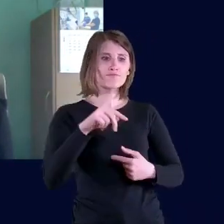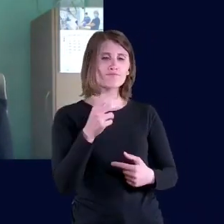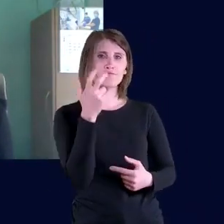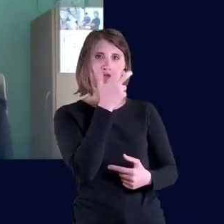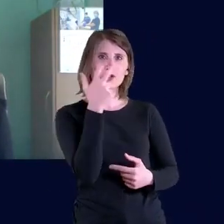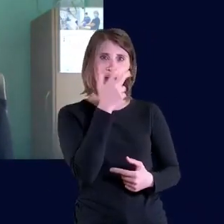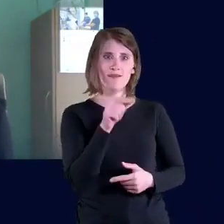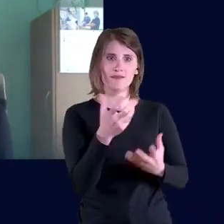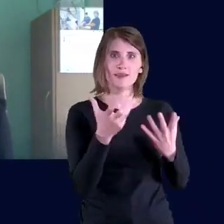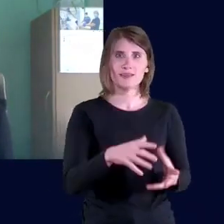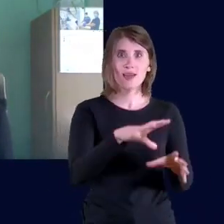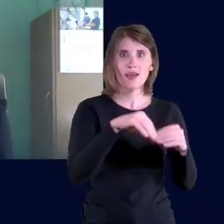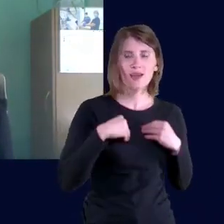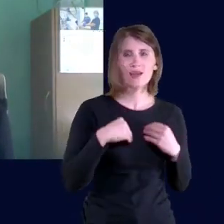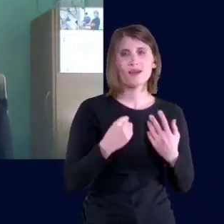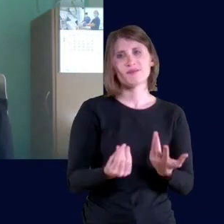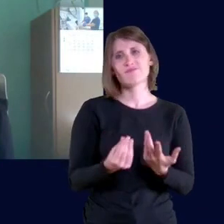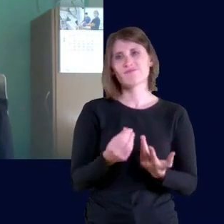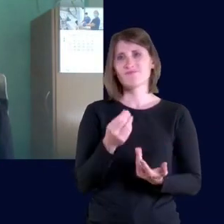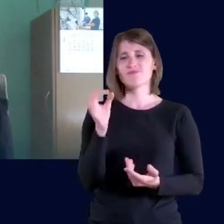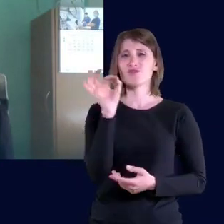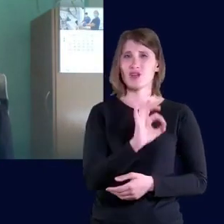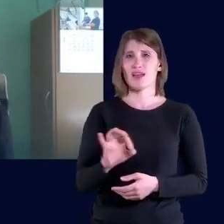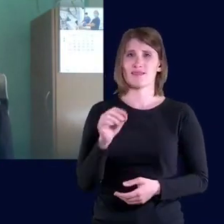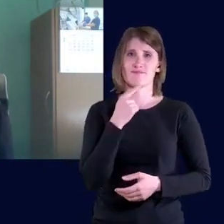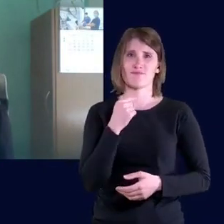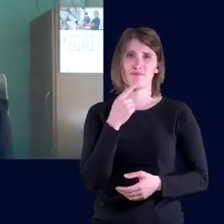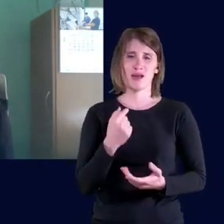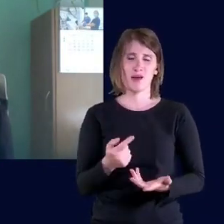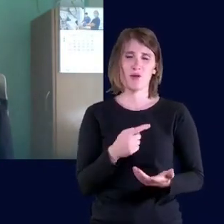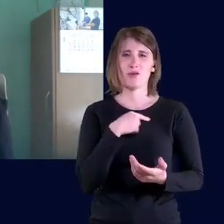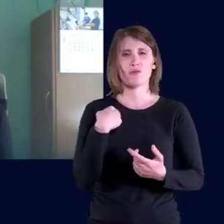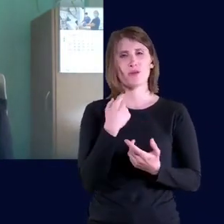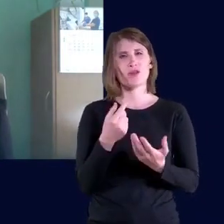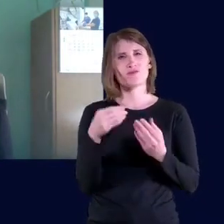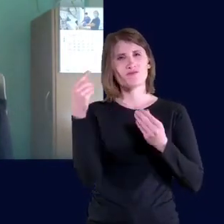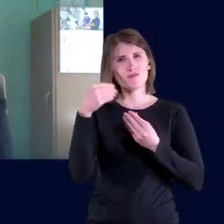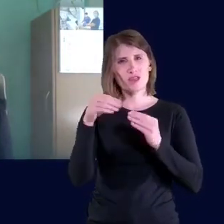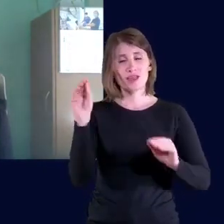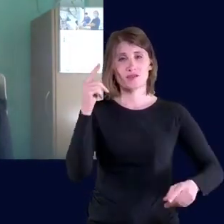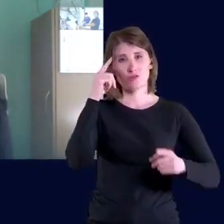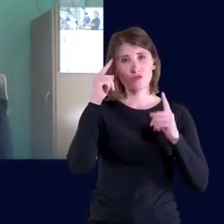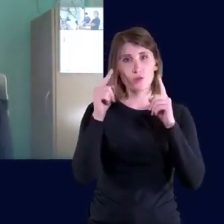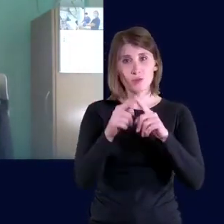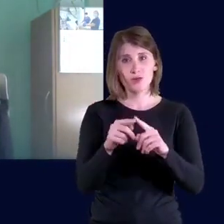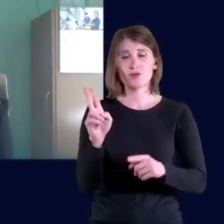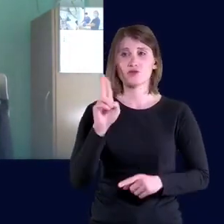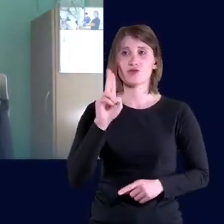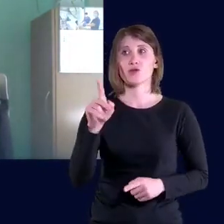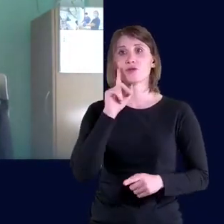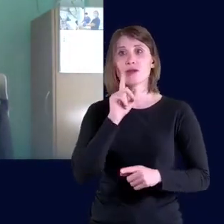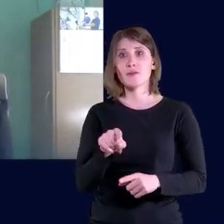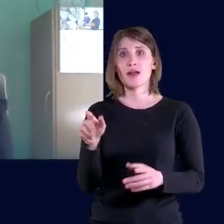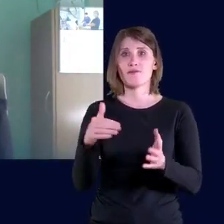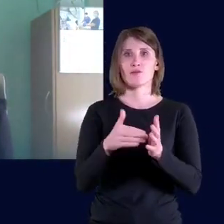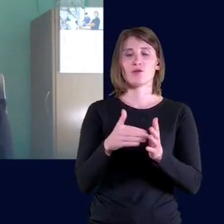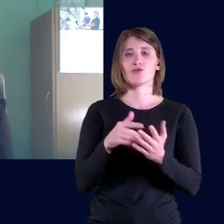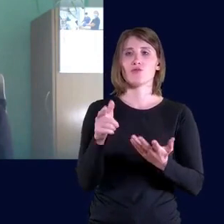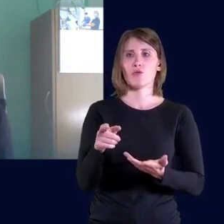jest naprawdę bardzo bardzo mała na tym że jeżeli ktoś rzeczywiście